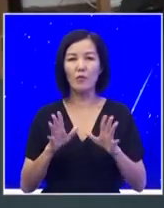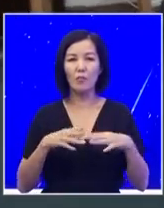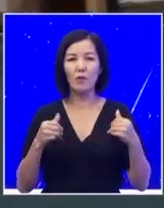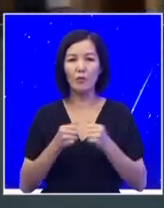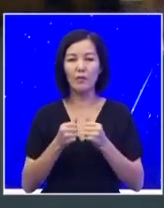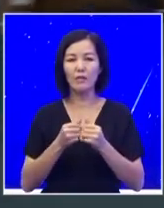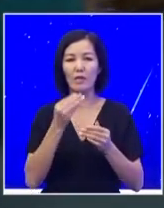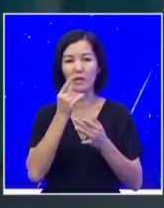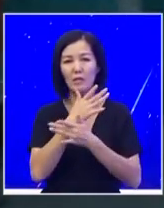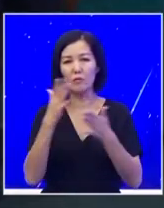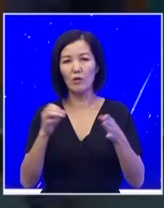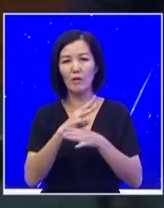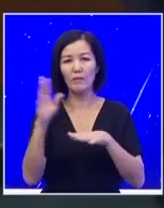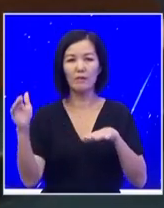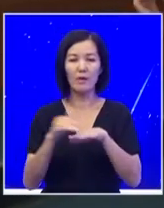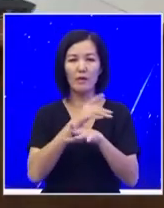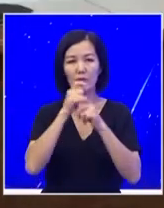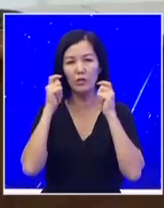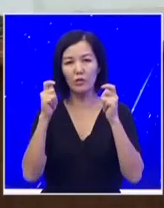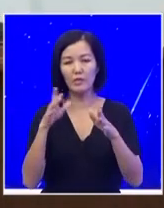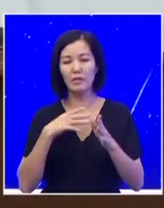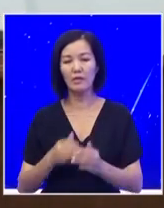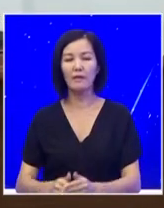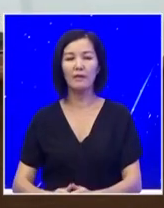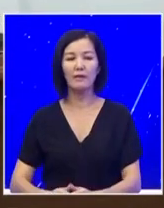азық-түлікпен қамтамасыз етіп қайырымдылық жасады.